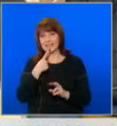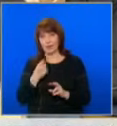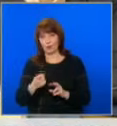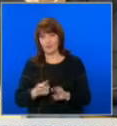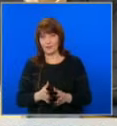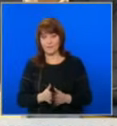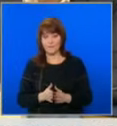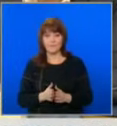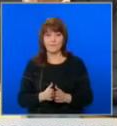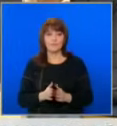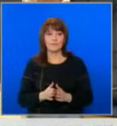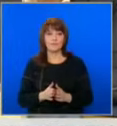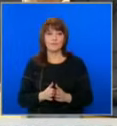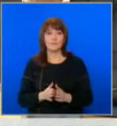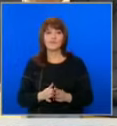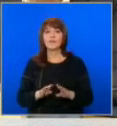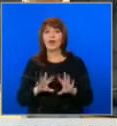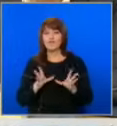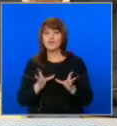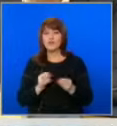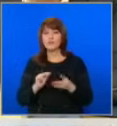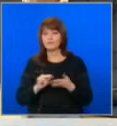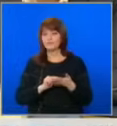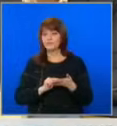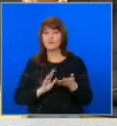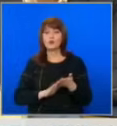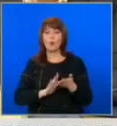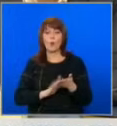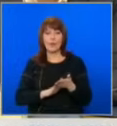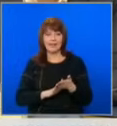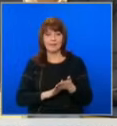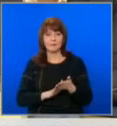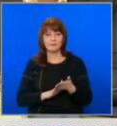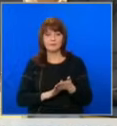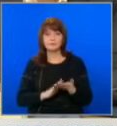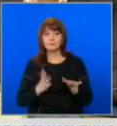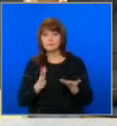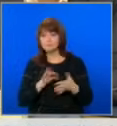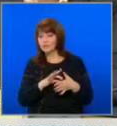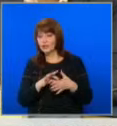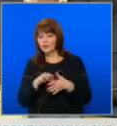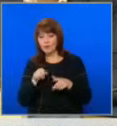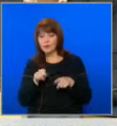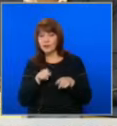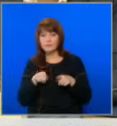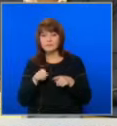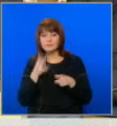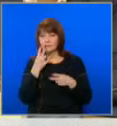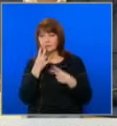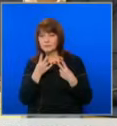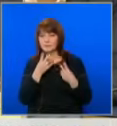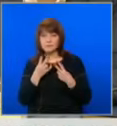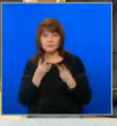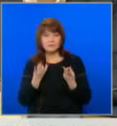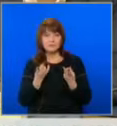зартова от приятелства изнесени до момента водя към избода че всъщност разплитате